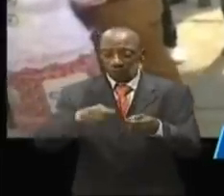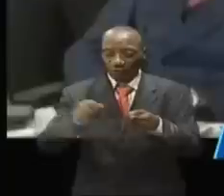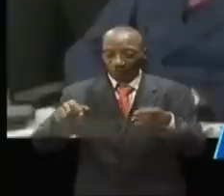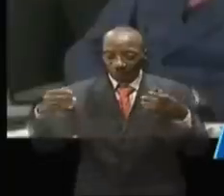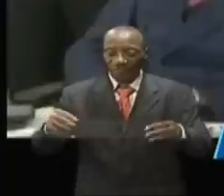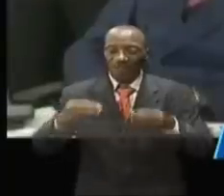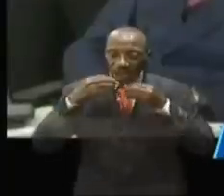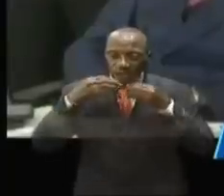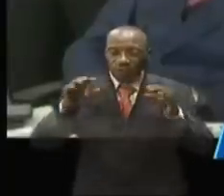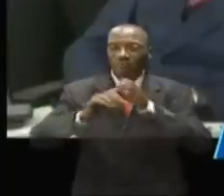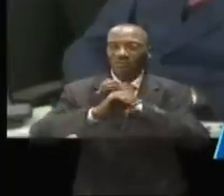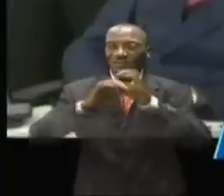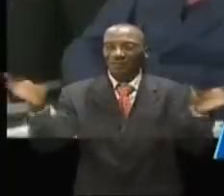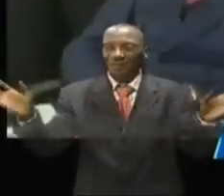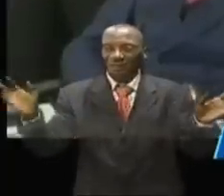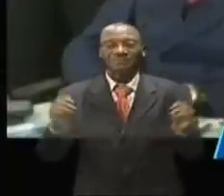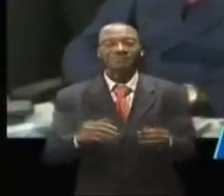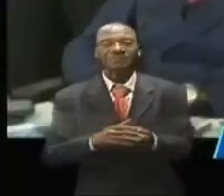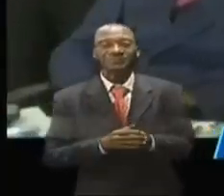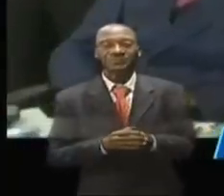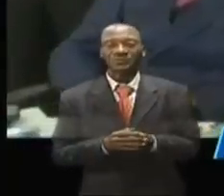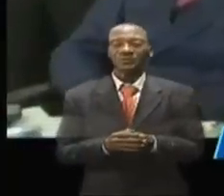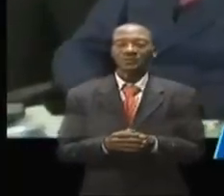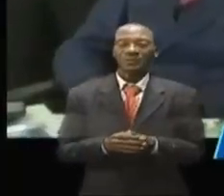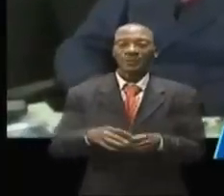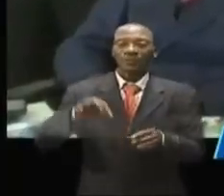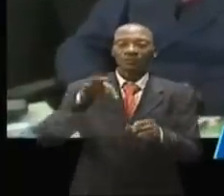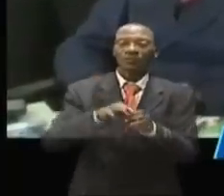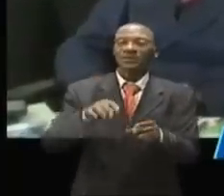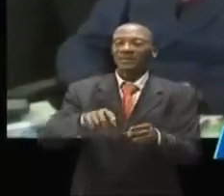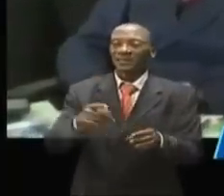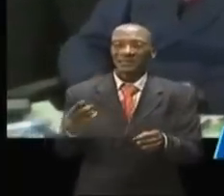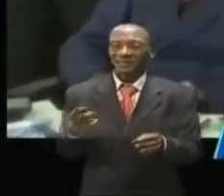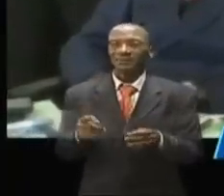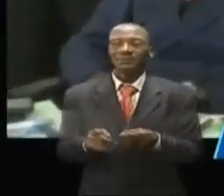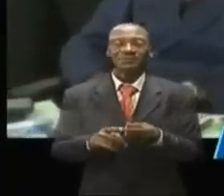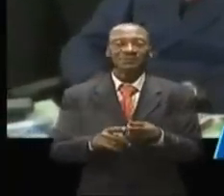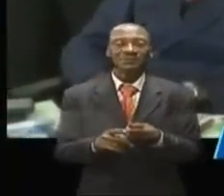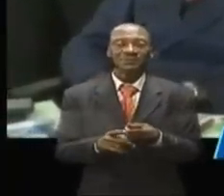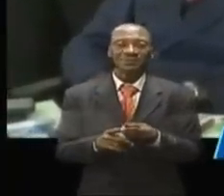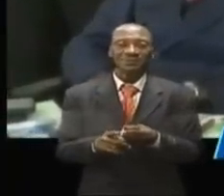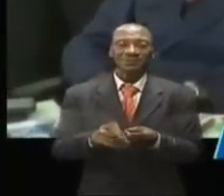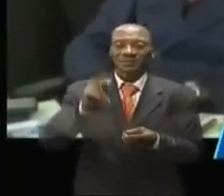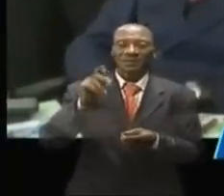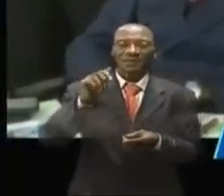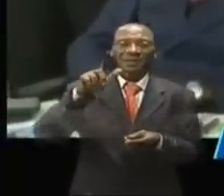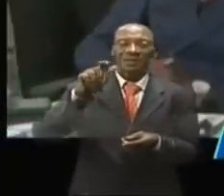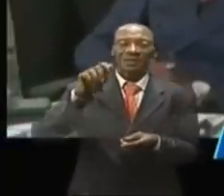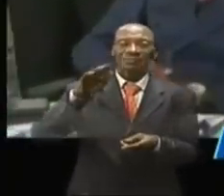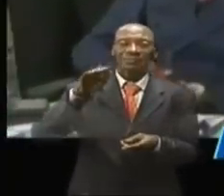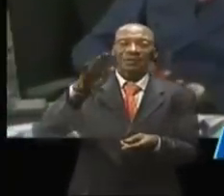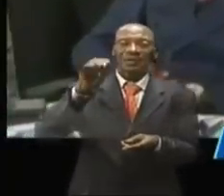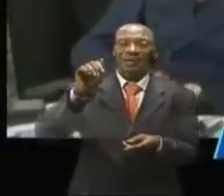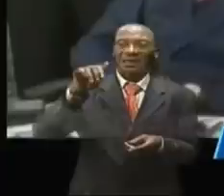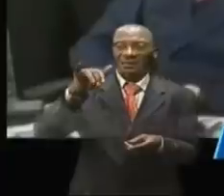travailleurs. Sont élus délégués syndicaux, CDT, Kalambaï Kasonga,